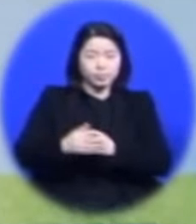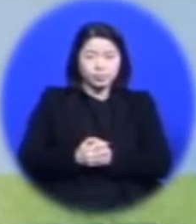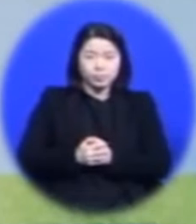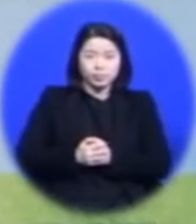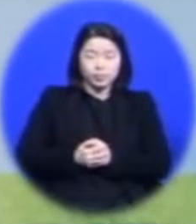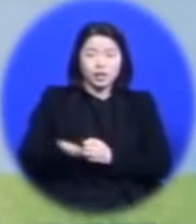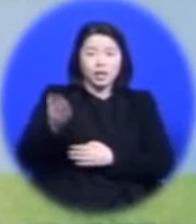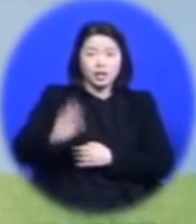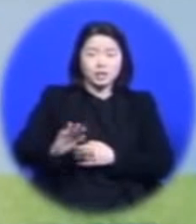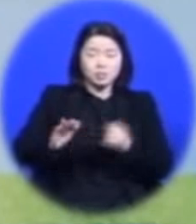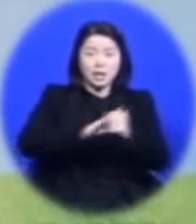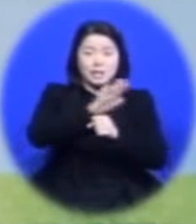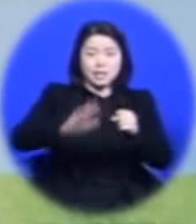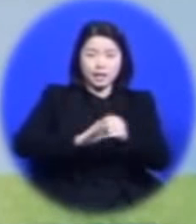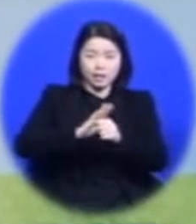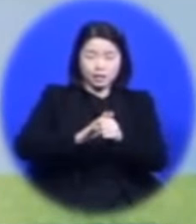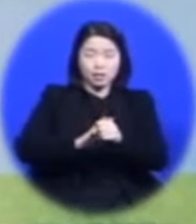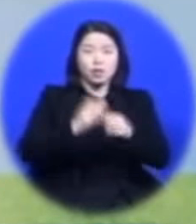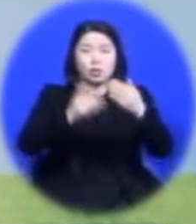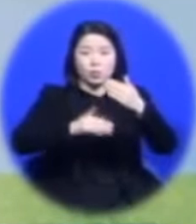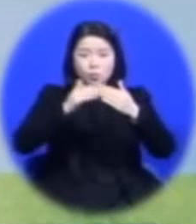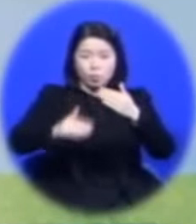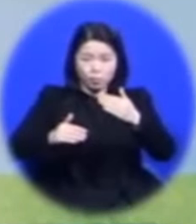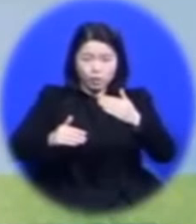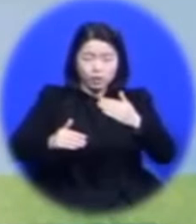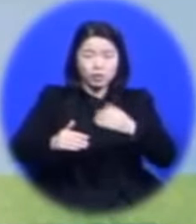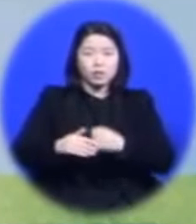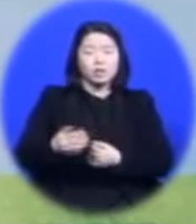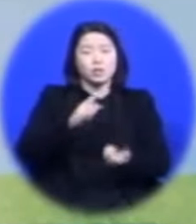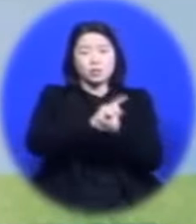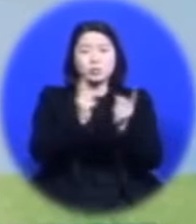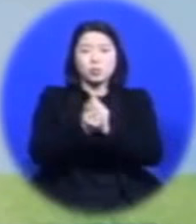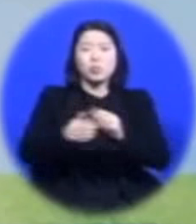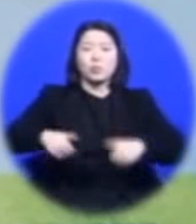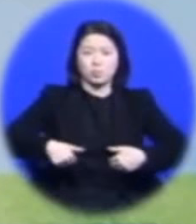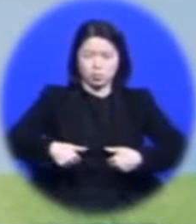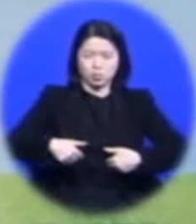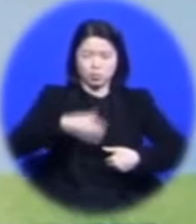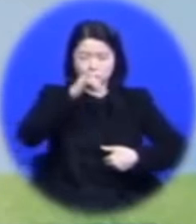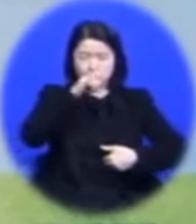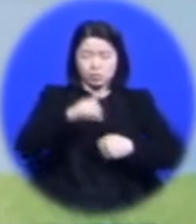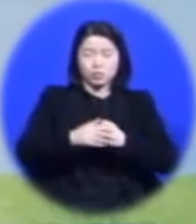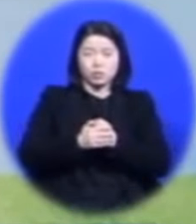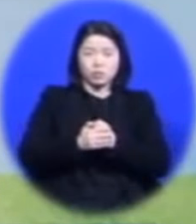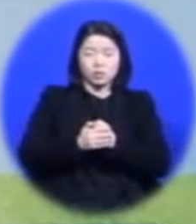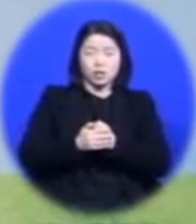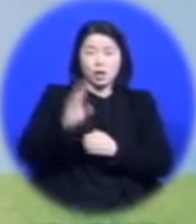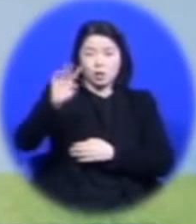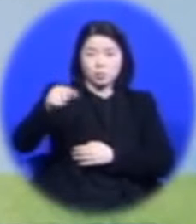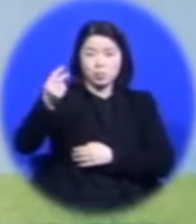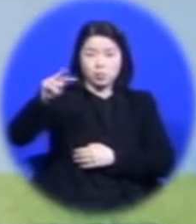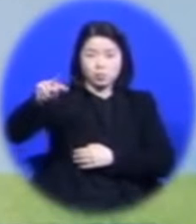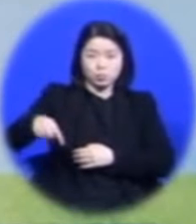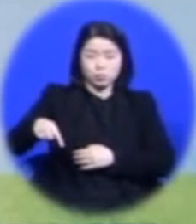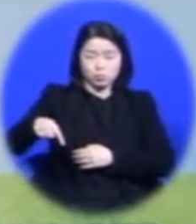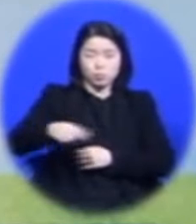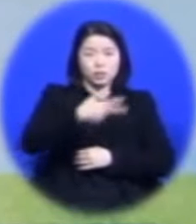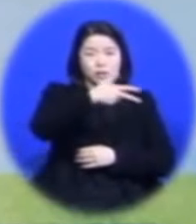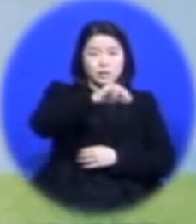근데 사랑과 공인은 서로가 필요를 하는 겁니다 보수주의 교회는